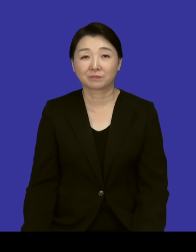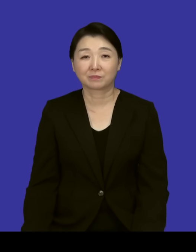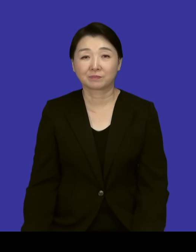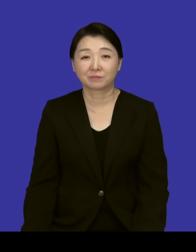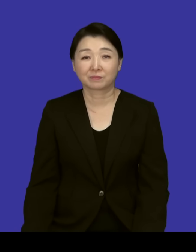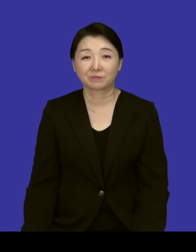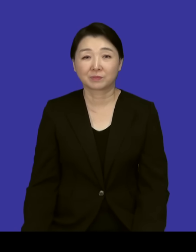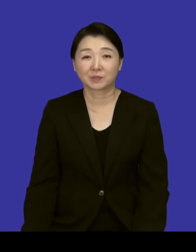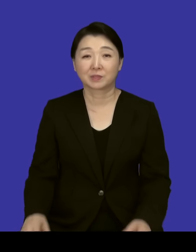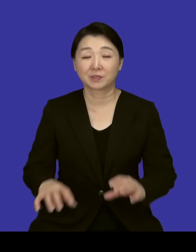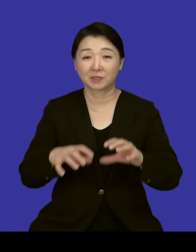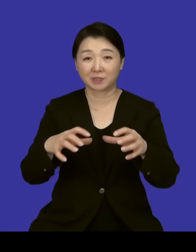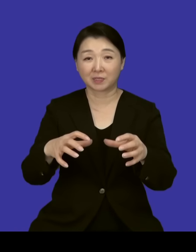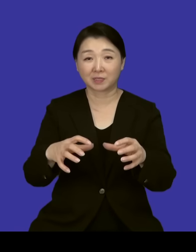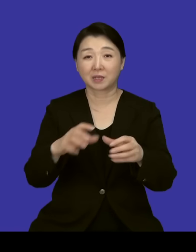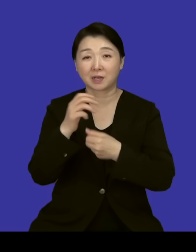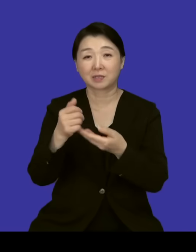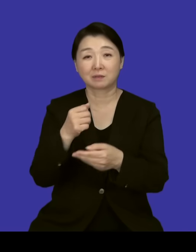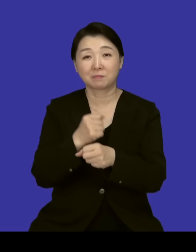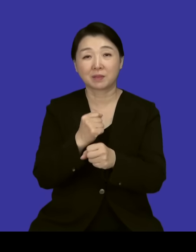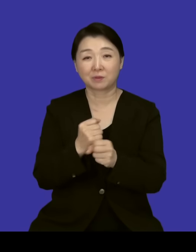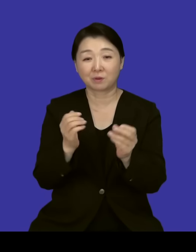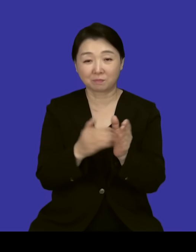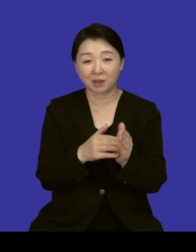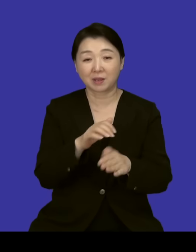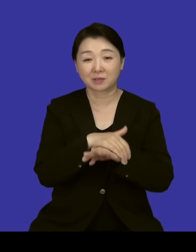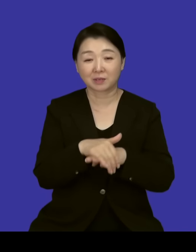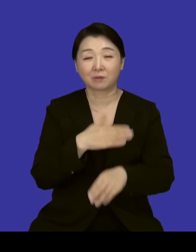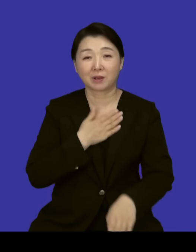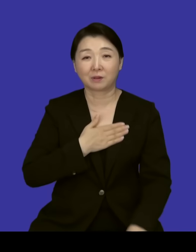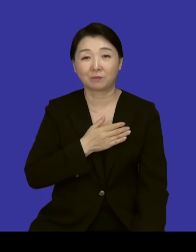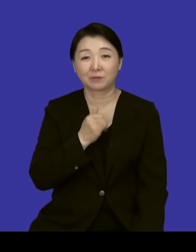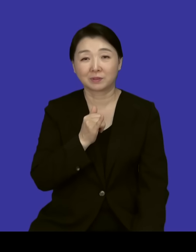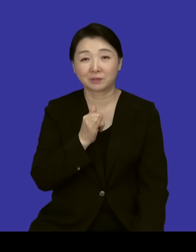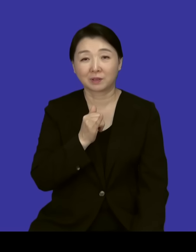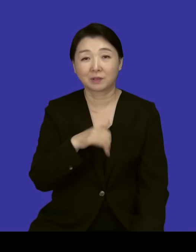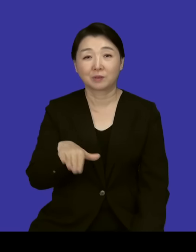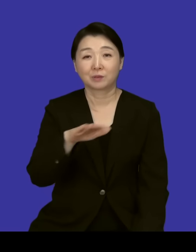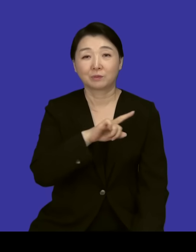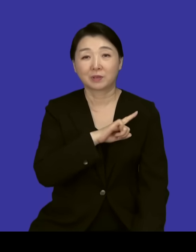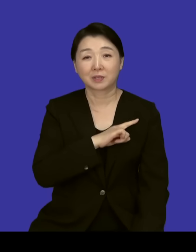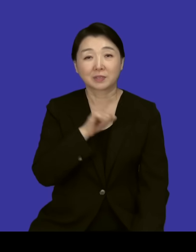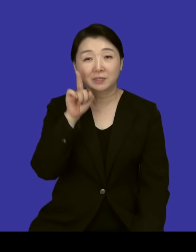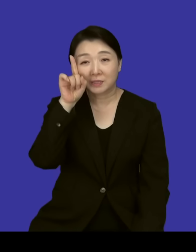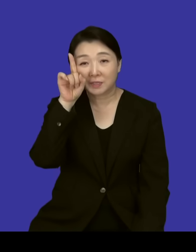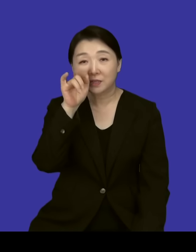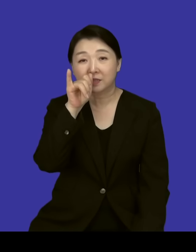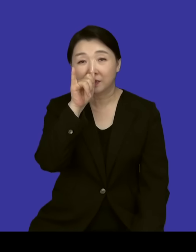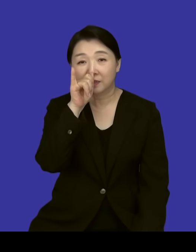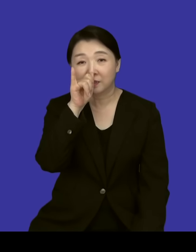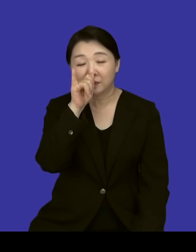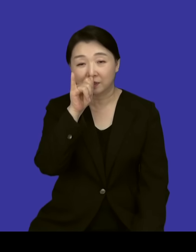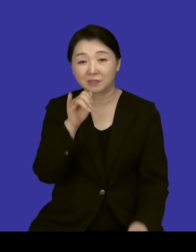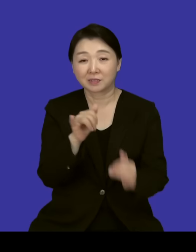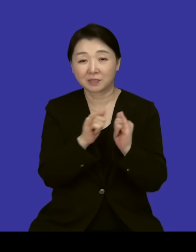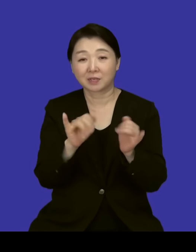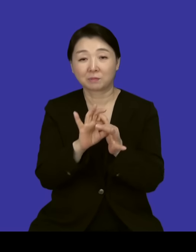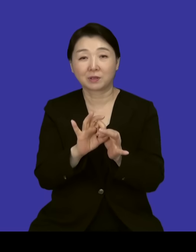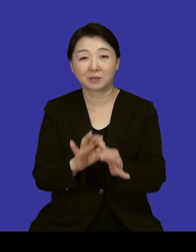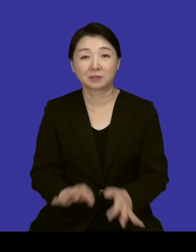이 세상 모든 게 이제 하나님이 만들어 놓으신 섭리라는 것도 네. 알고 우리가 가장 스트레스를 많이 받는 게 사람